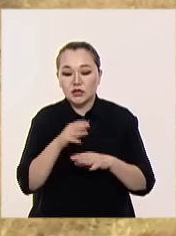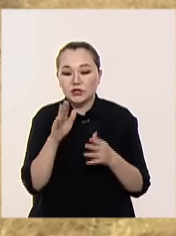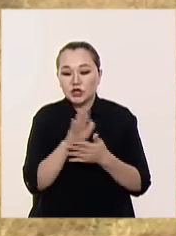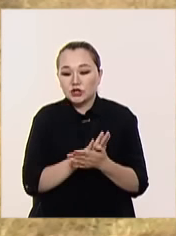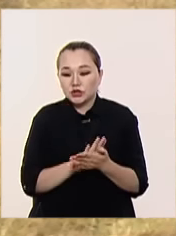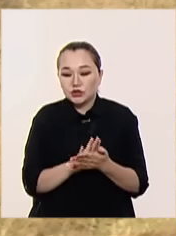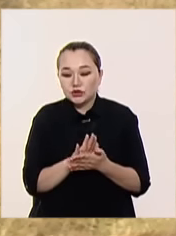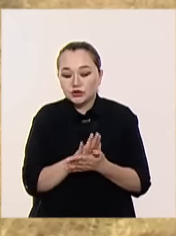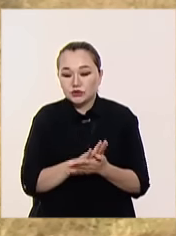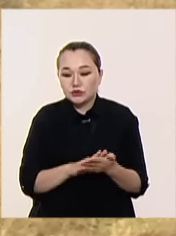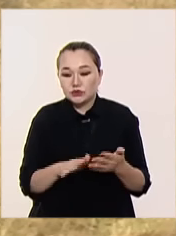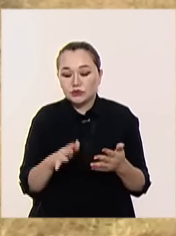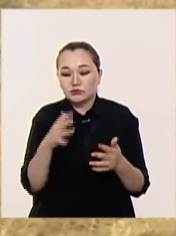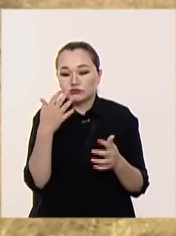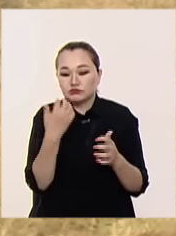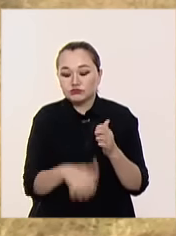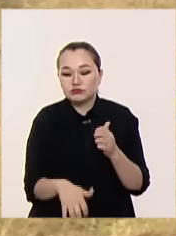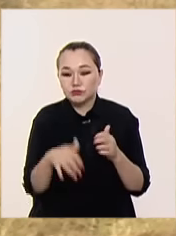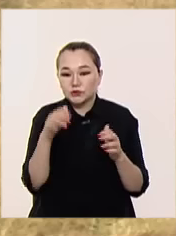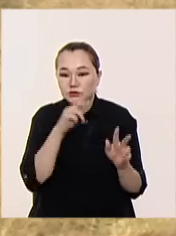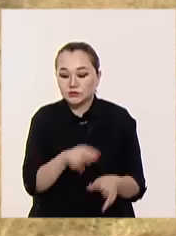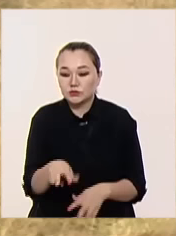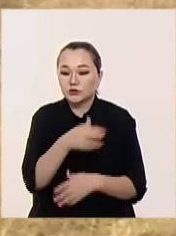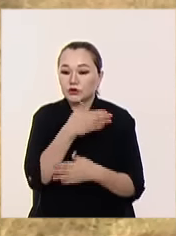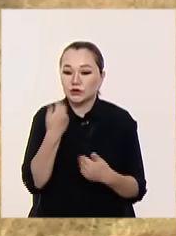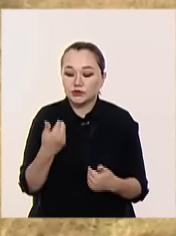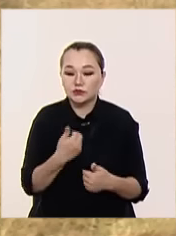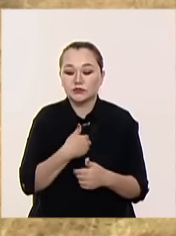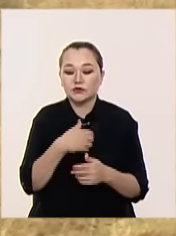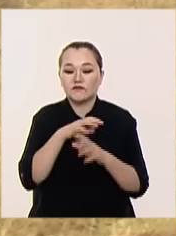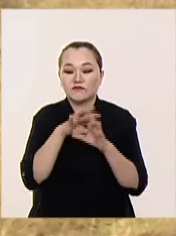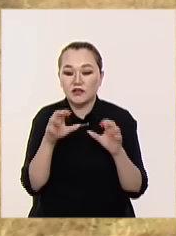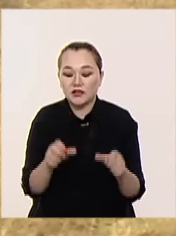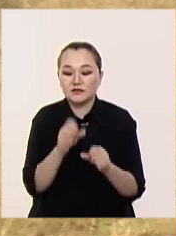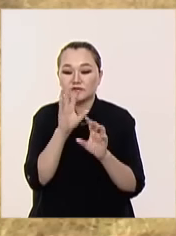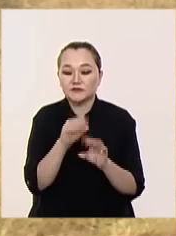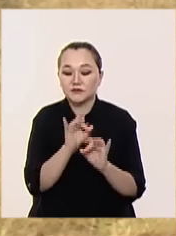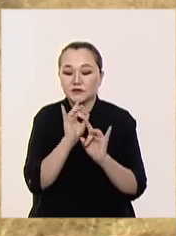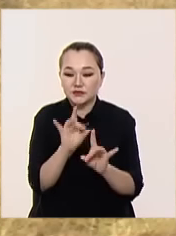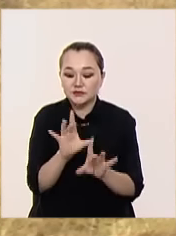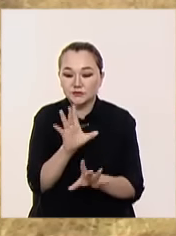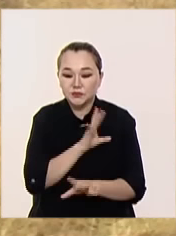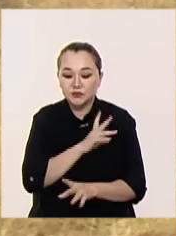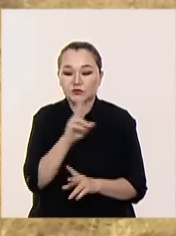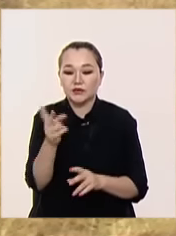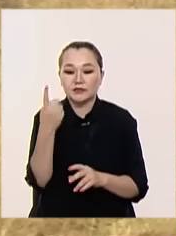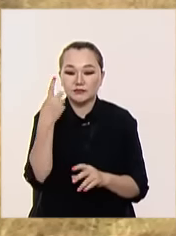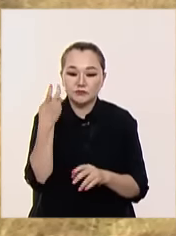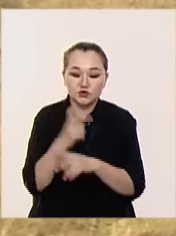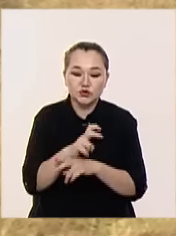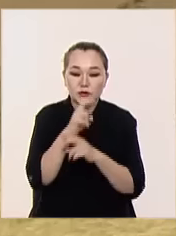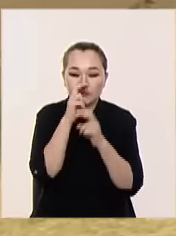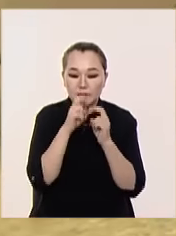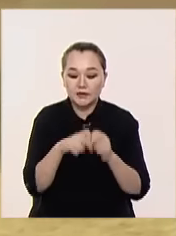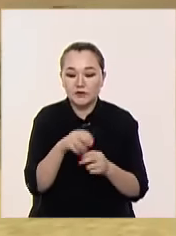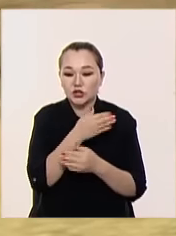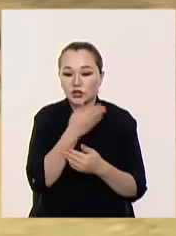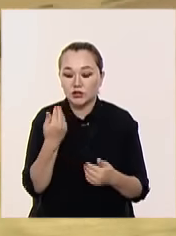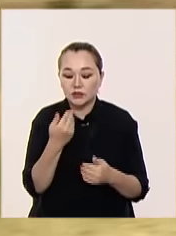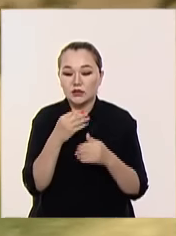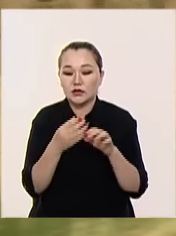ешқандай немқұрай қарап жүр. Ешқандай. Бұны біз атқарушы билікке бәрін айттық. Біреу келіп, мынаны тексерген жоқ.